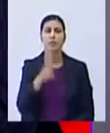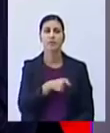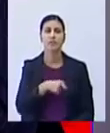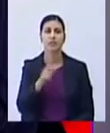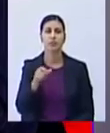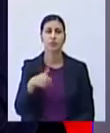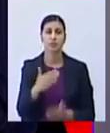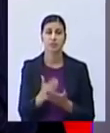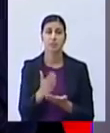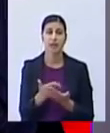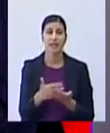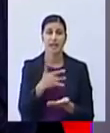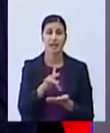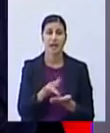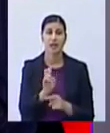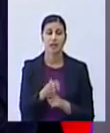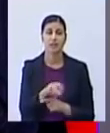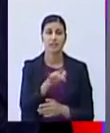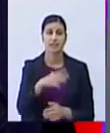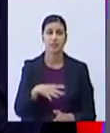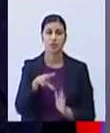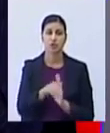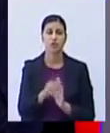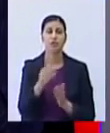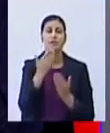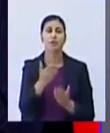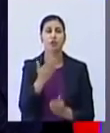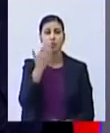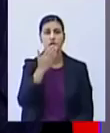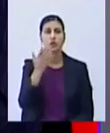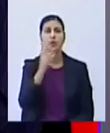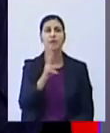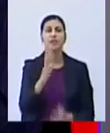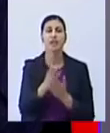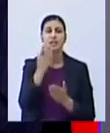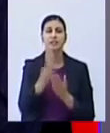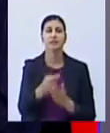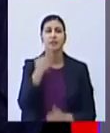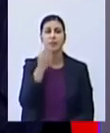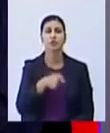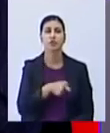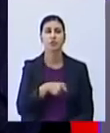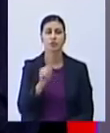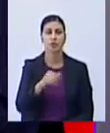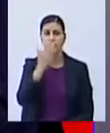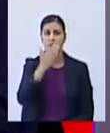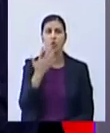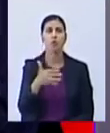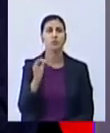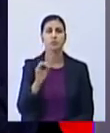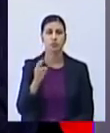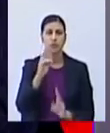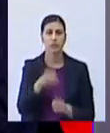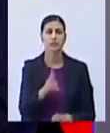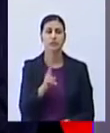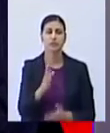დღესაც რო გავიდეთ ქალაქში, თუნდაც აგერ თბილისში და ვკითხოთ მოსახლეობას, თუ ვინ არის მათი მაჟორიტარი დეპუტატი, შეიძლება მოსახლეობის